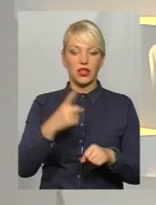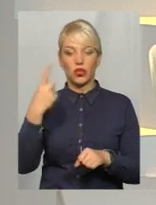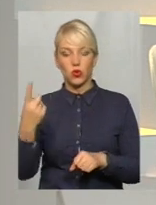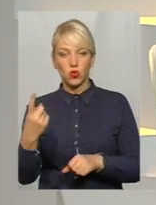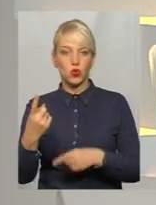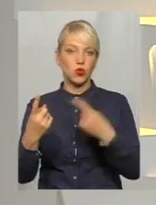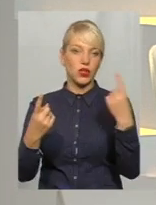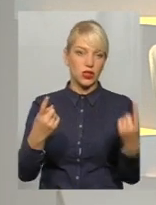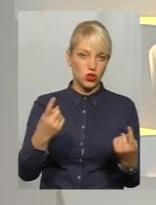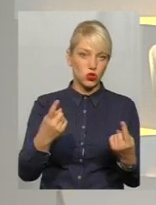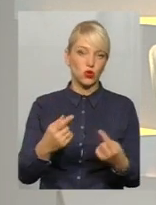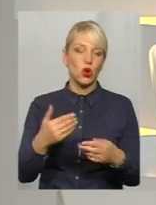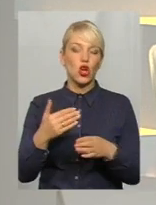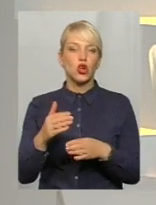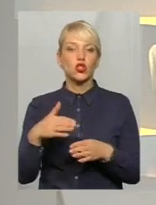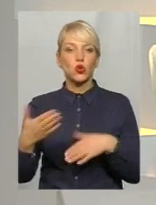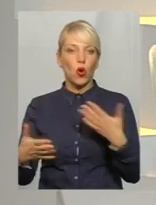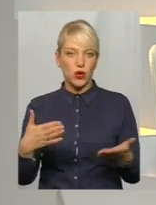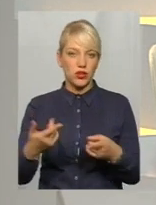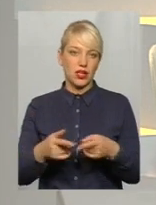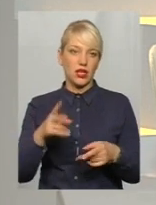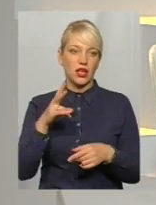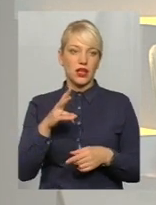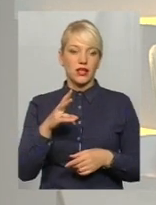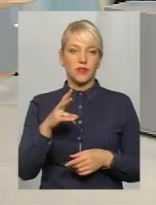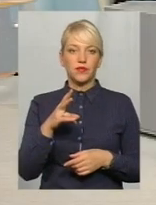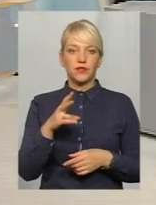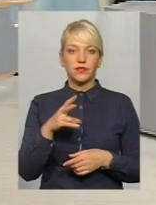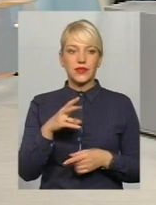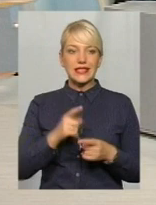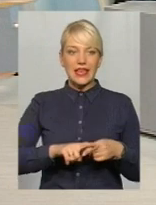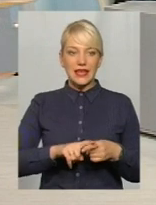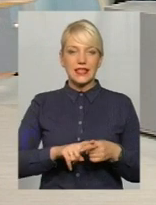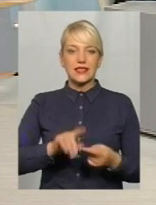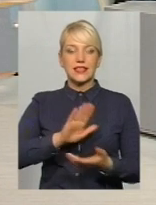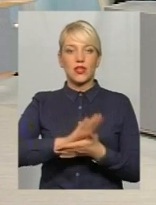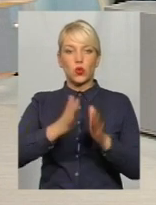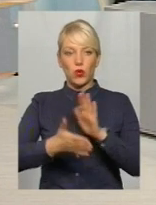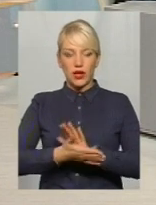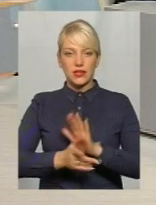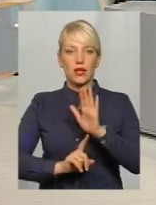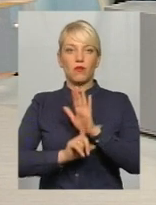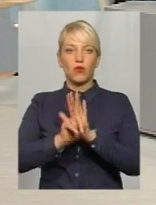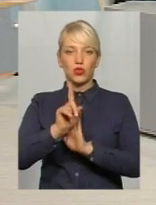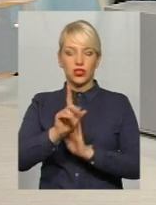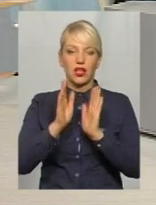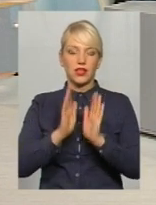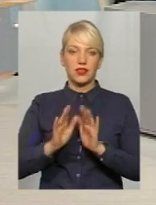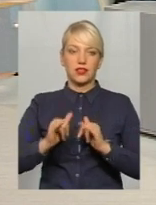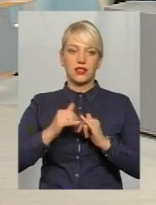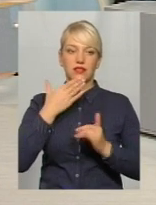сторону. Чи є вони на сьогодні, знову ж? Ця ситуація починає тільки свій